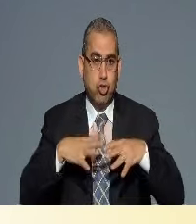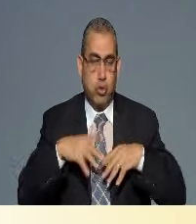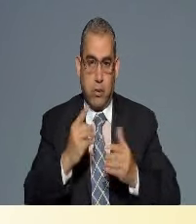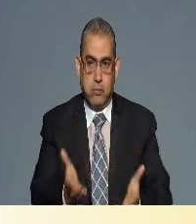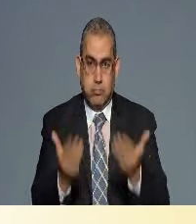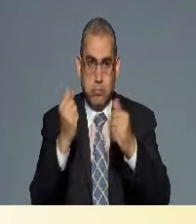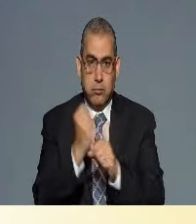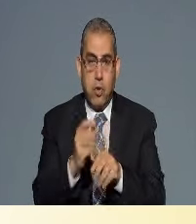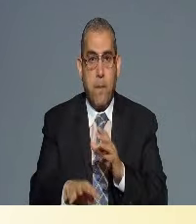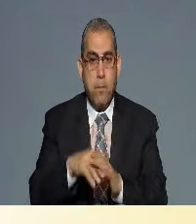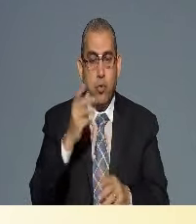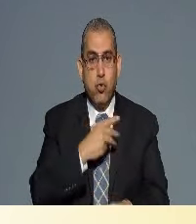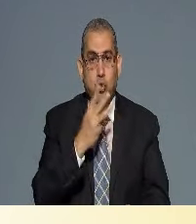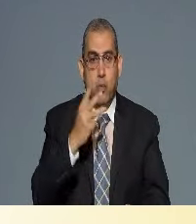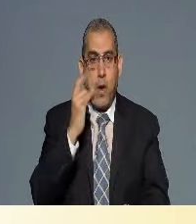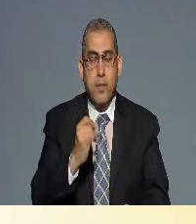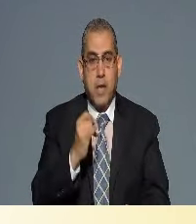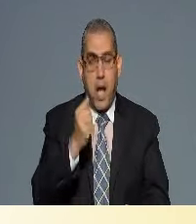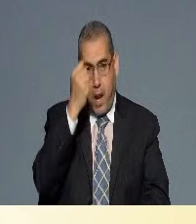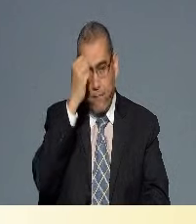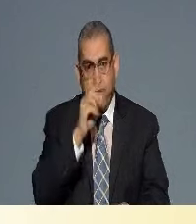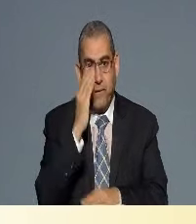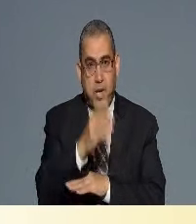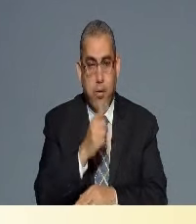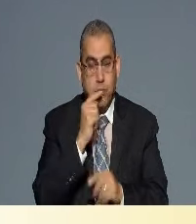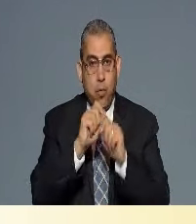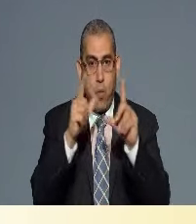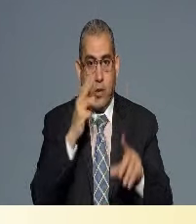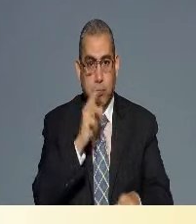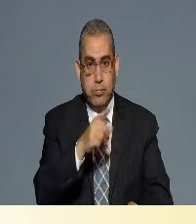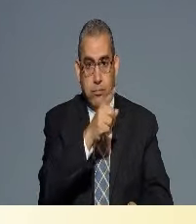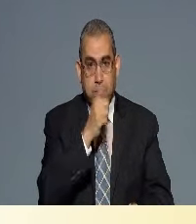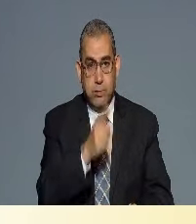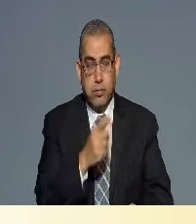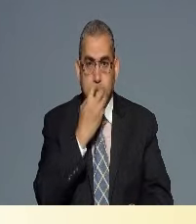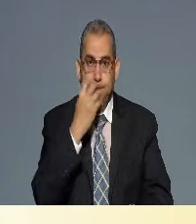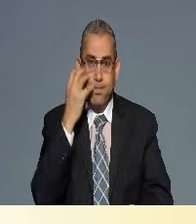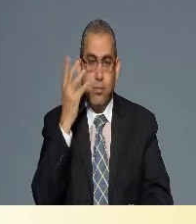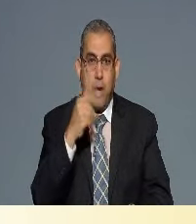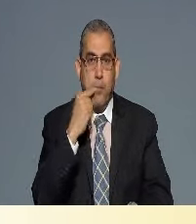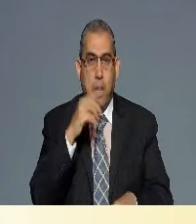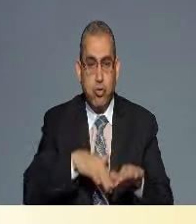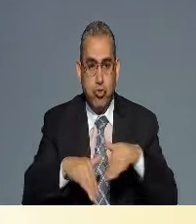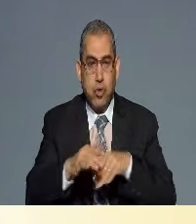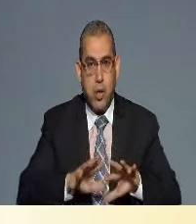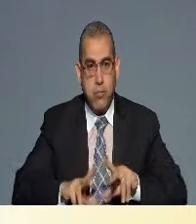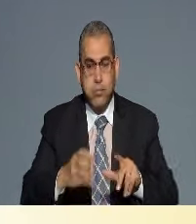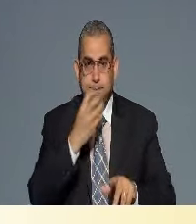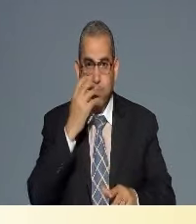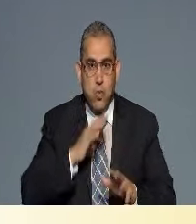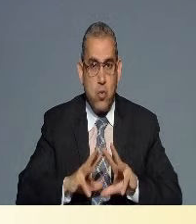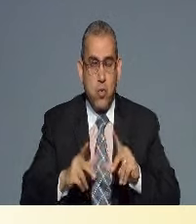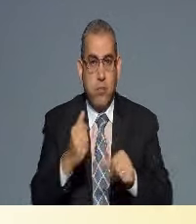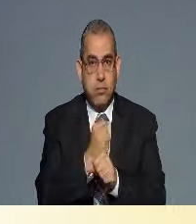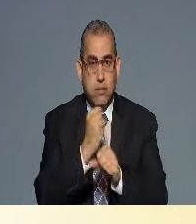ل 650 ألف فدان. وكما هو موضح أمام حضراتكم حجم البنية التحتية العملاقة التي يتم